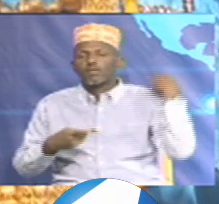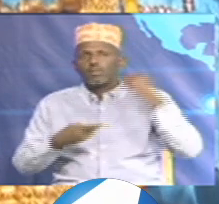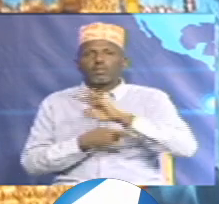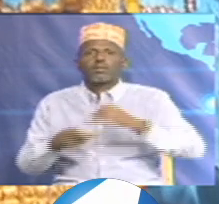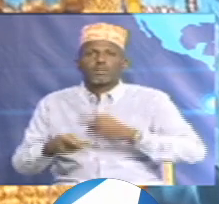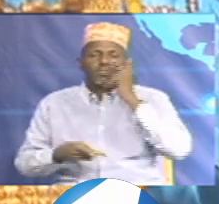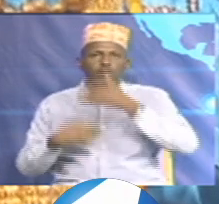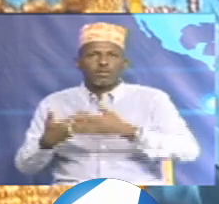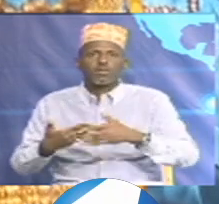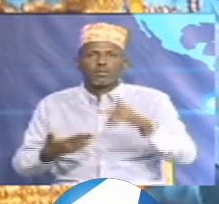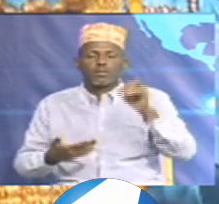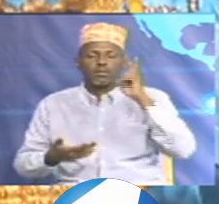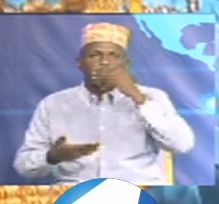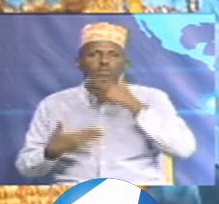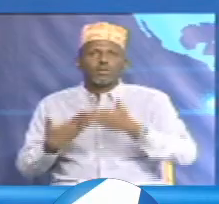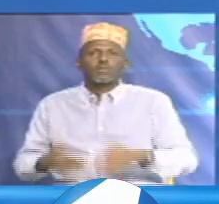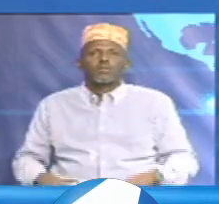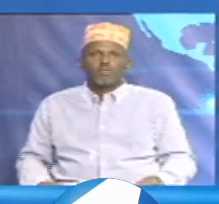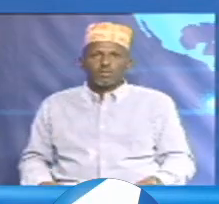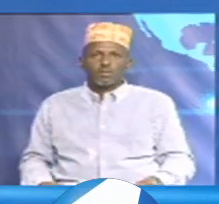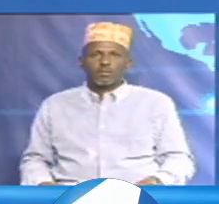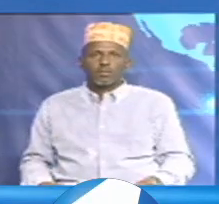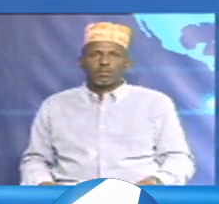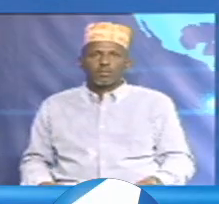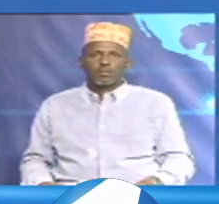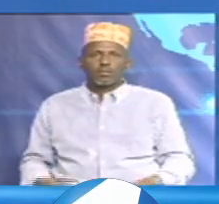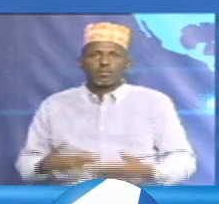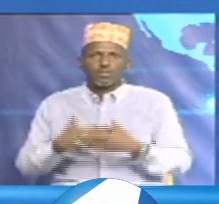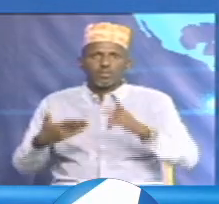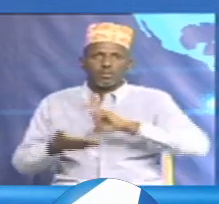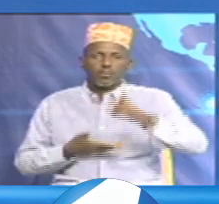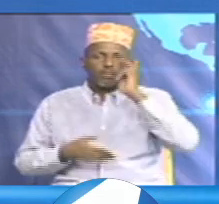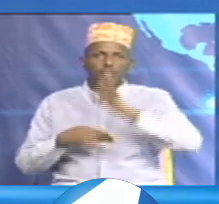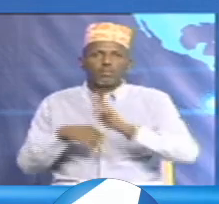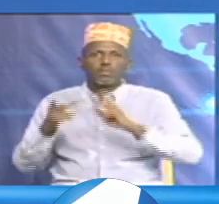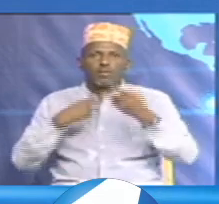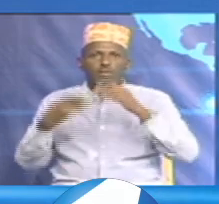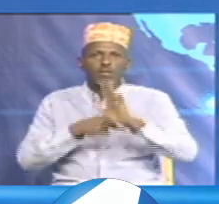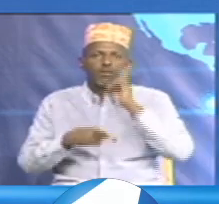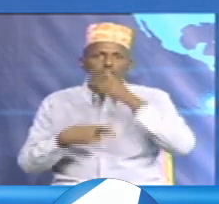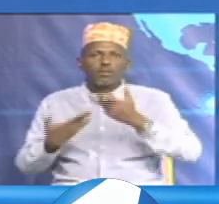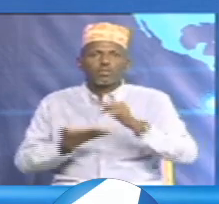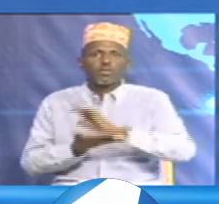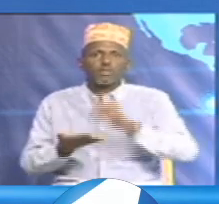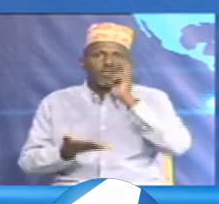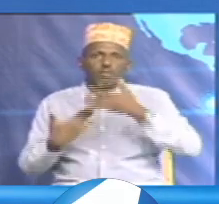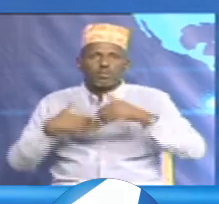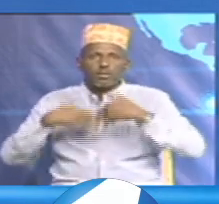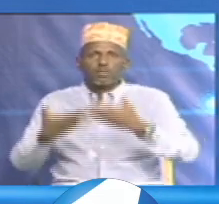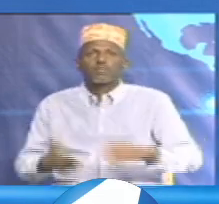de la République, Ismaël Omar Guelleh. Et voici à présent les discours des partis alliés de